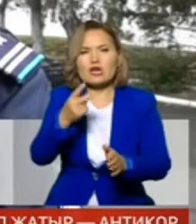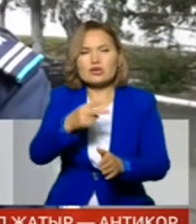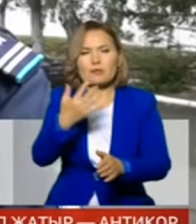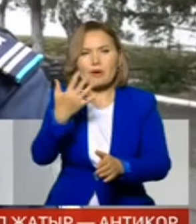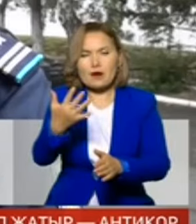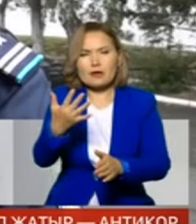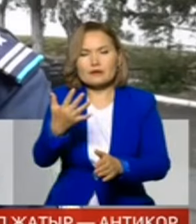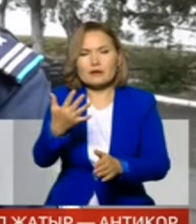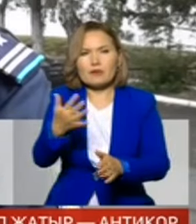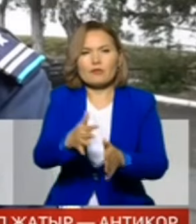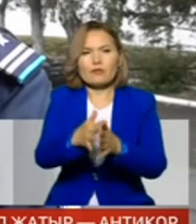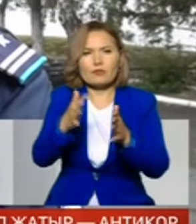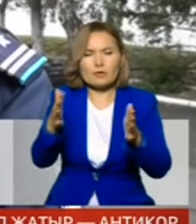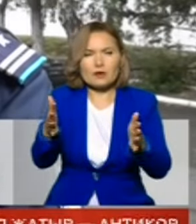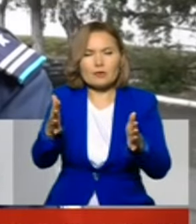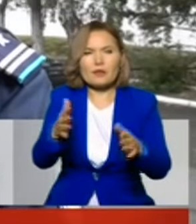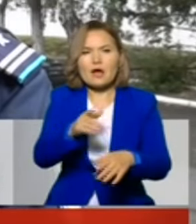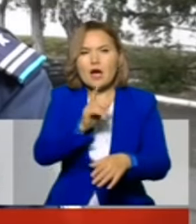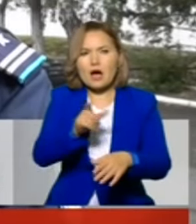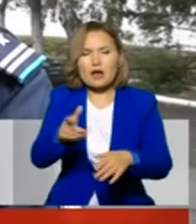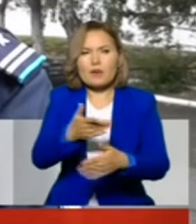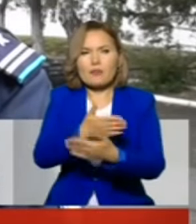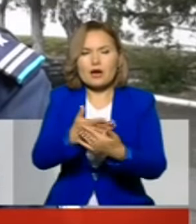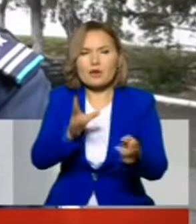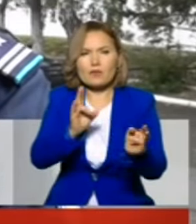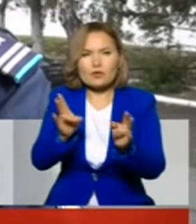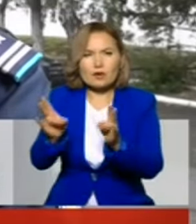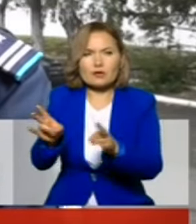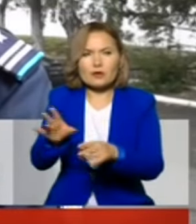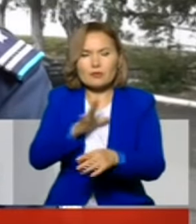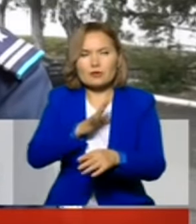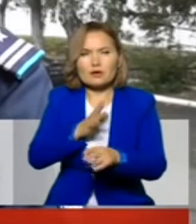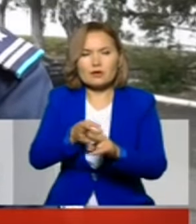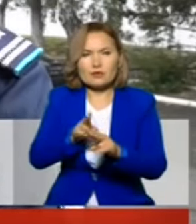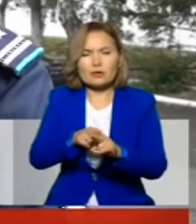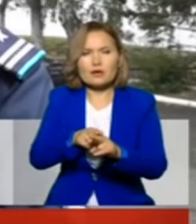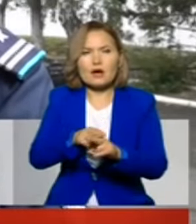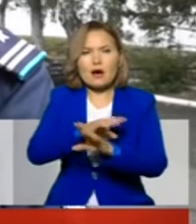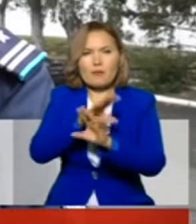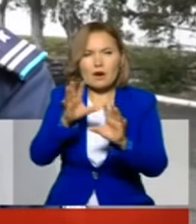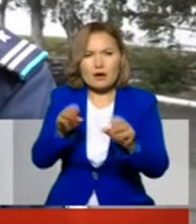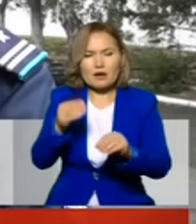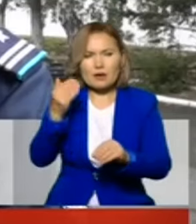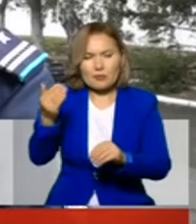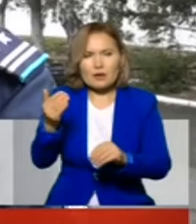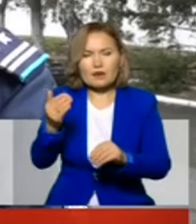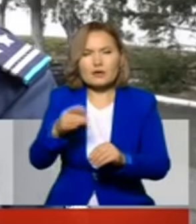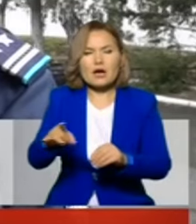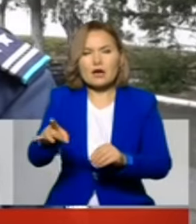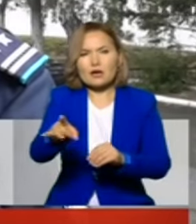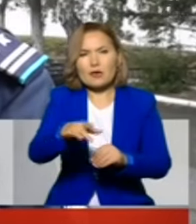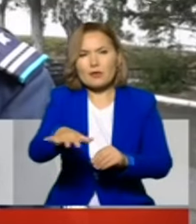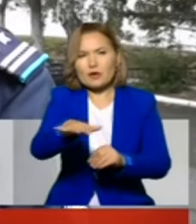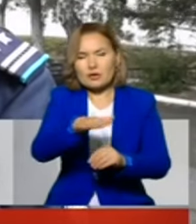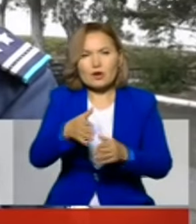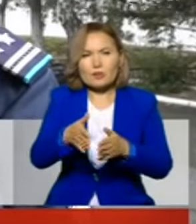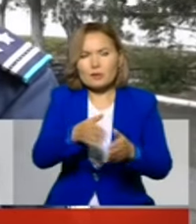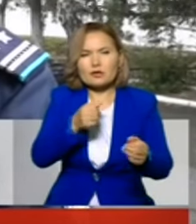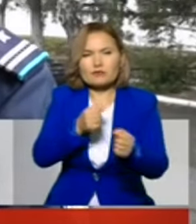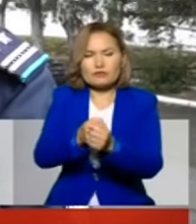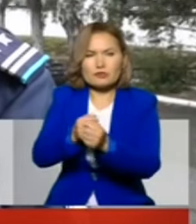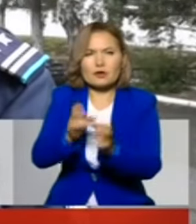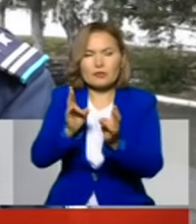25-тен астам адам әртүрлі дене жарақат алды. Ол бәрі міне район, областной жолдарда